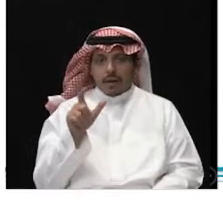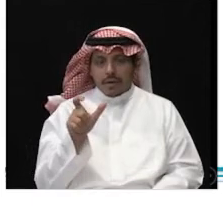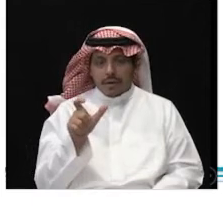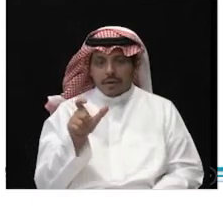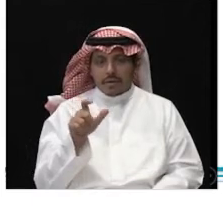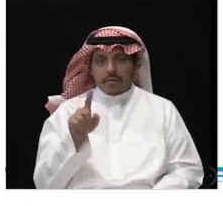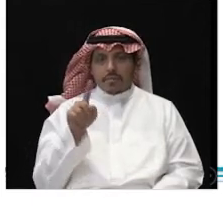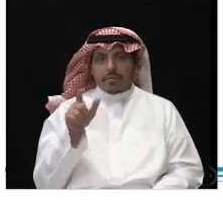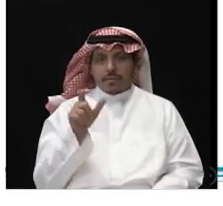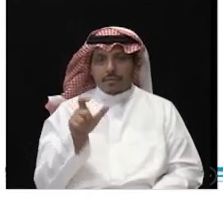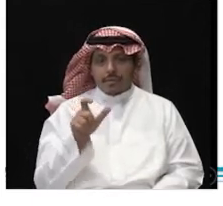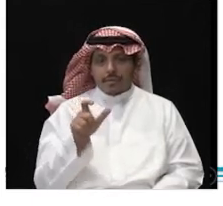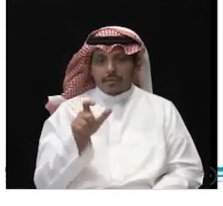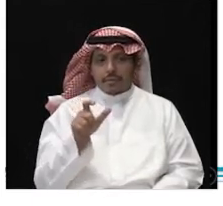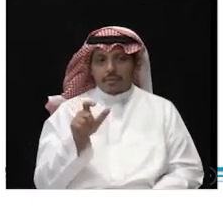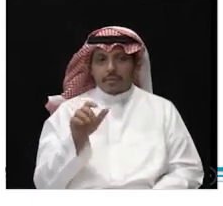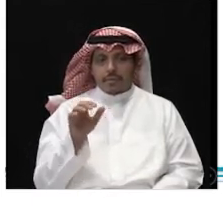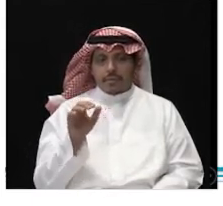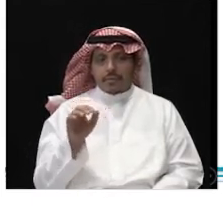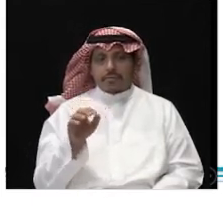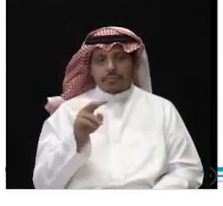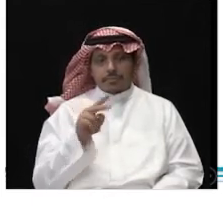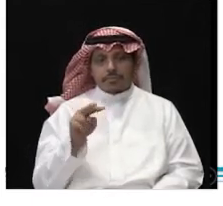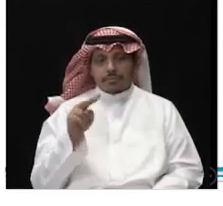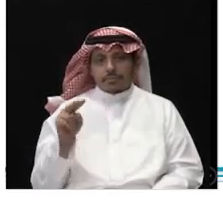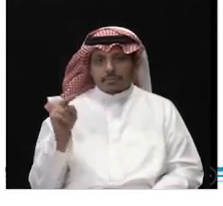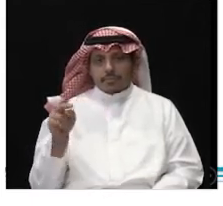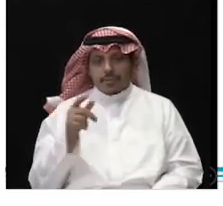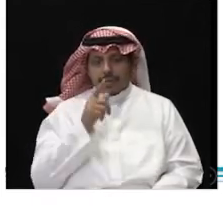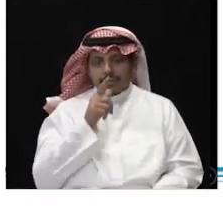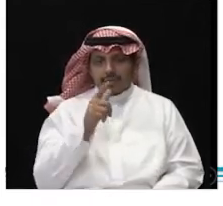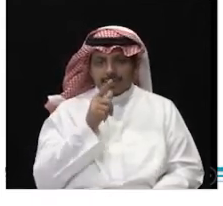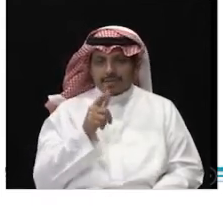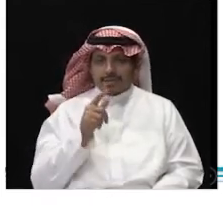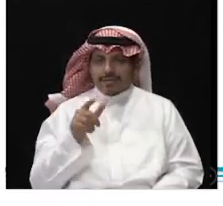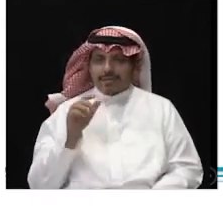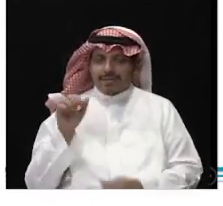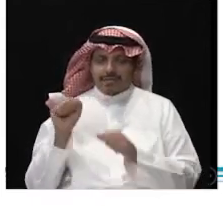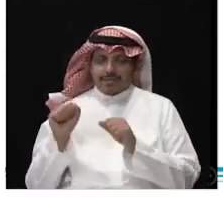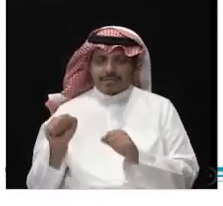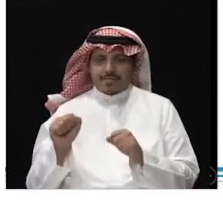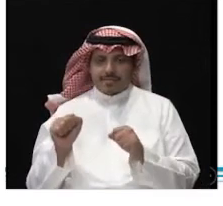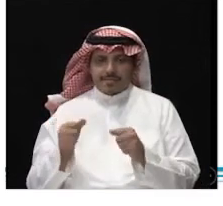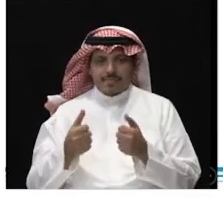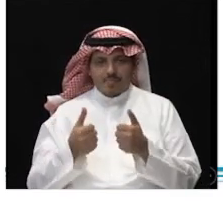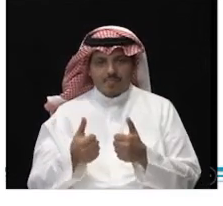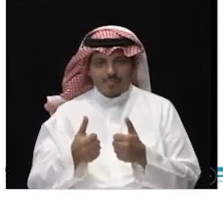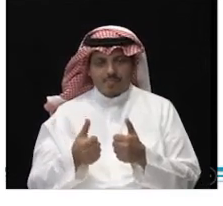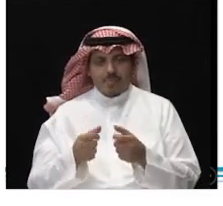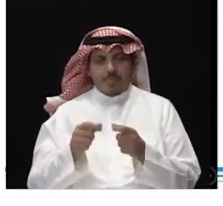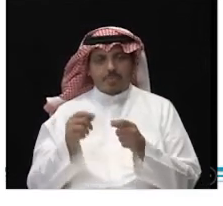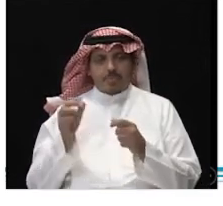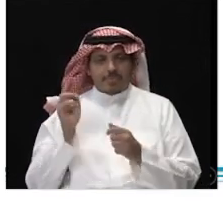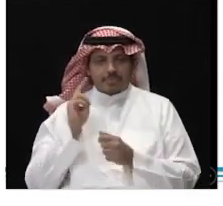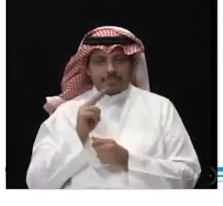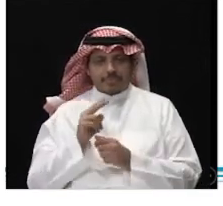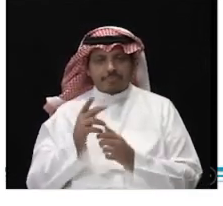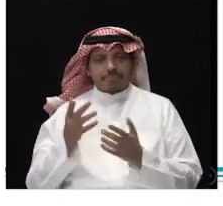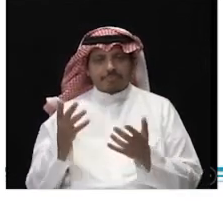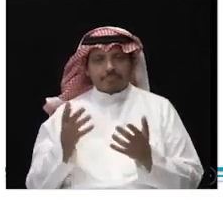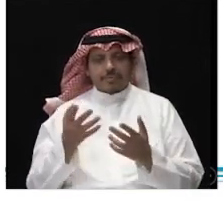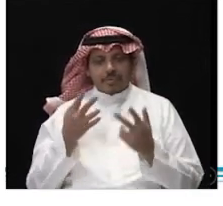لن، بن، وليس لك أي علاقة بالحرف الذي بعده. واضح؟